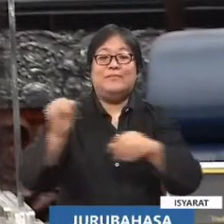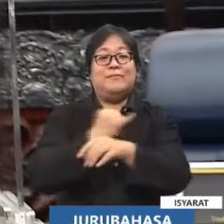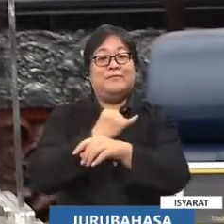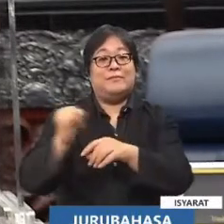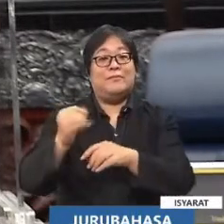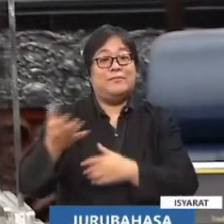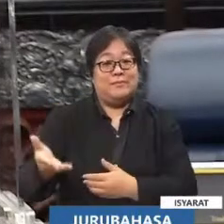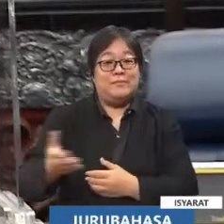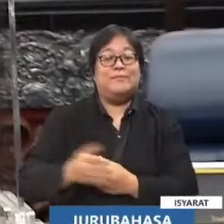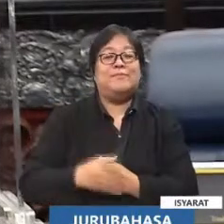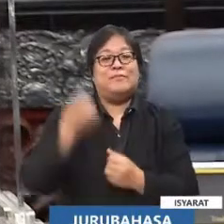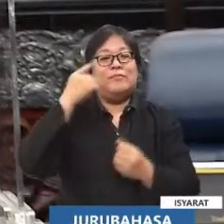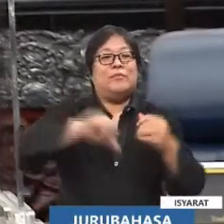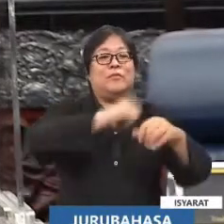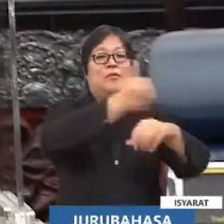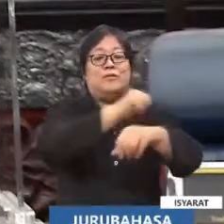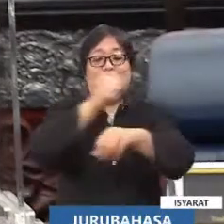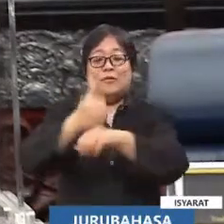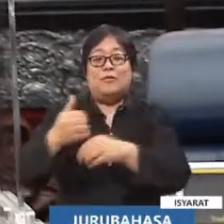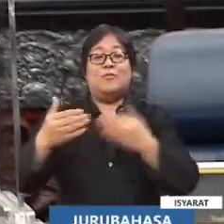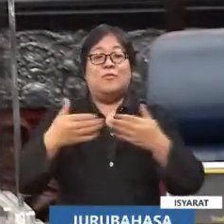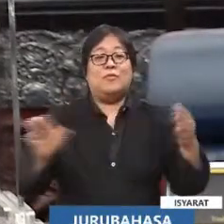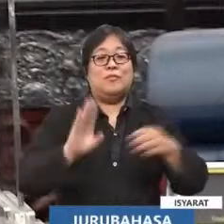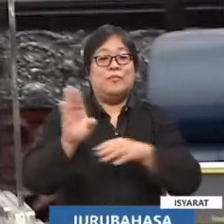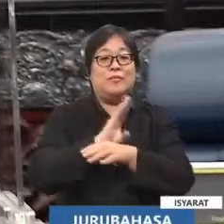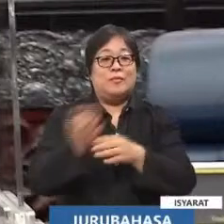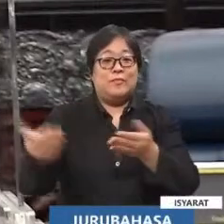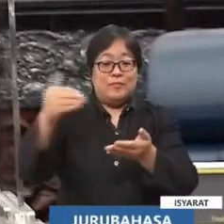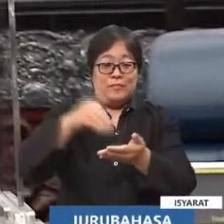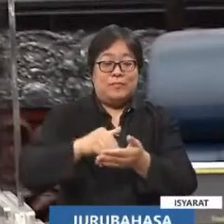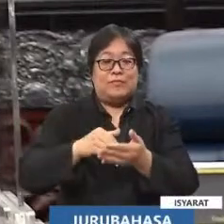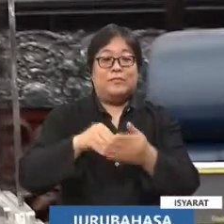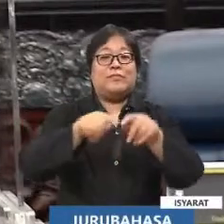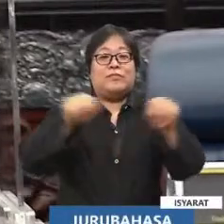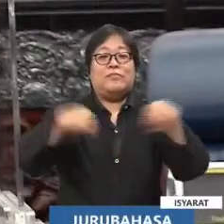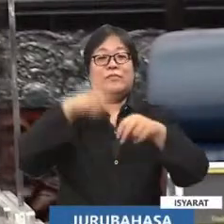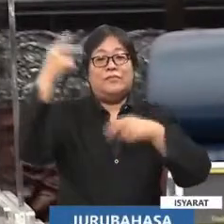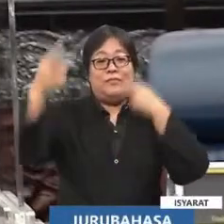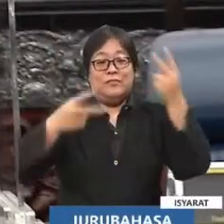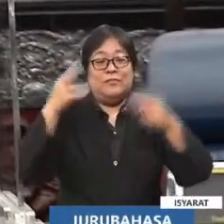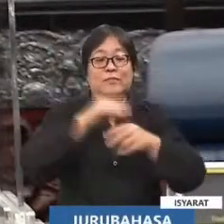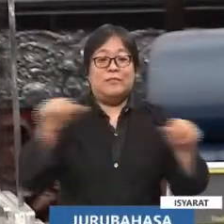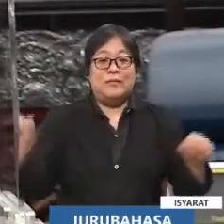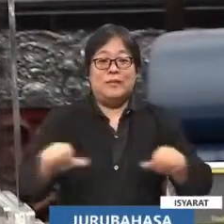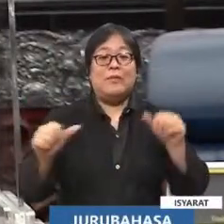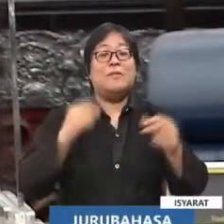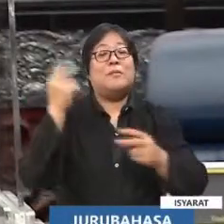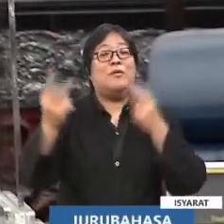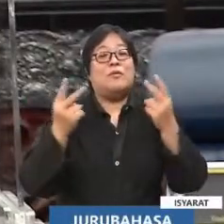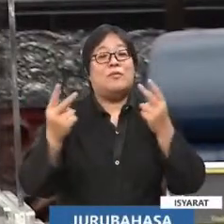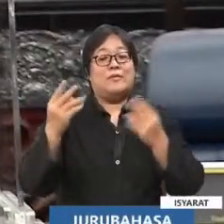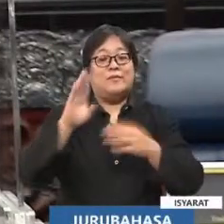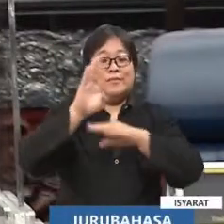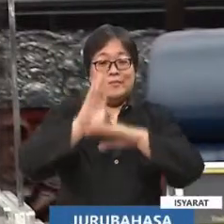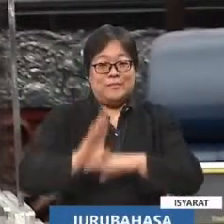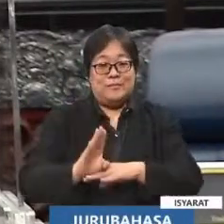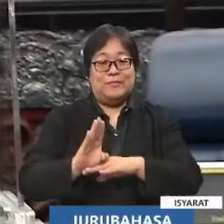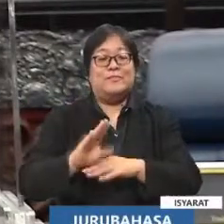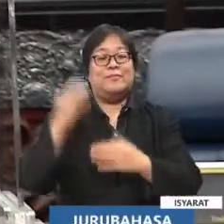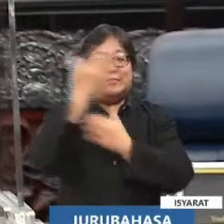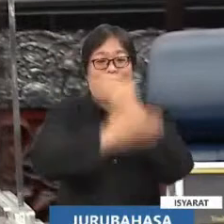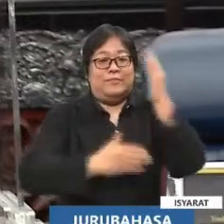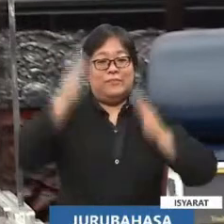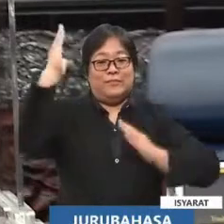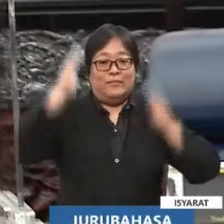industri untuk pembukaan dan pengoperasian semula destinasi serta aktiviti pelancongan, seni dan budaya di